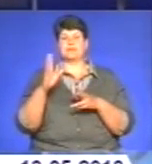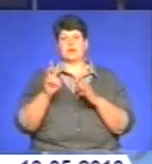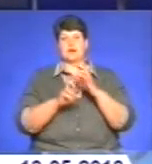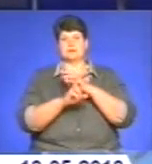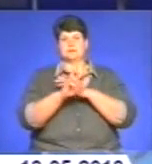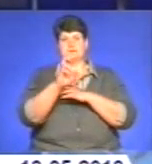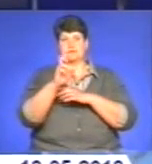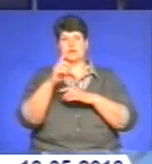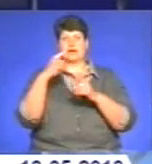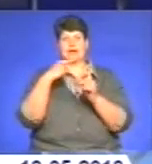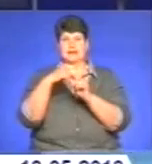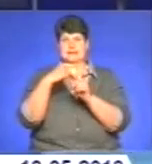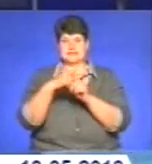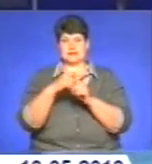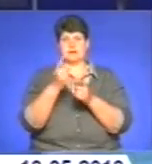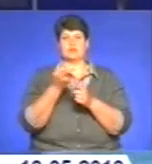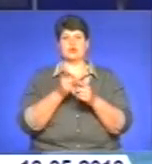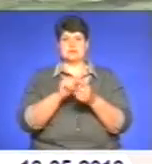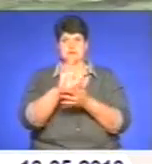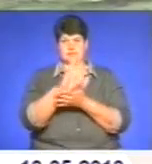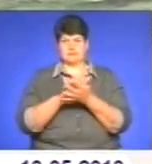свято-Амфілохіївського храму. Про це дивимось далі.